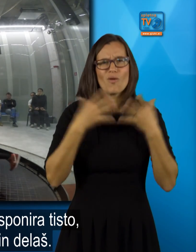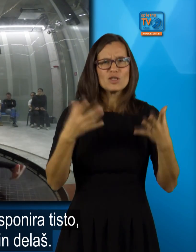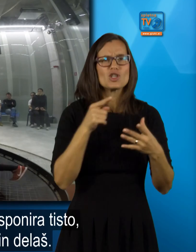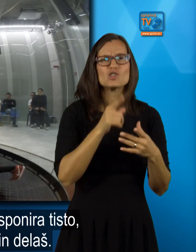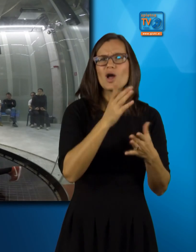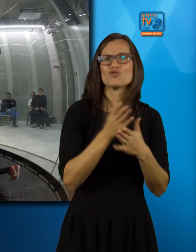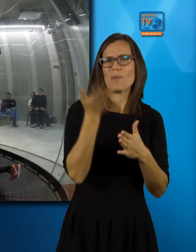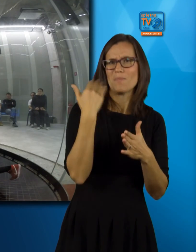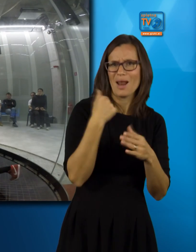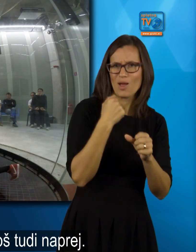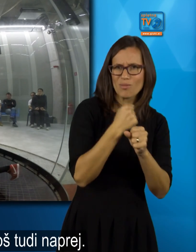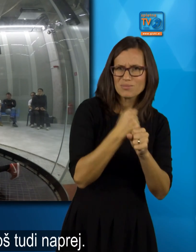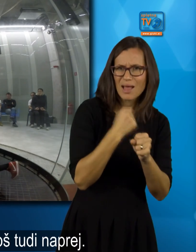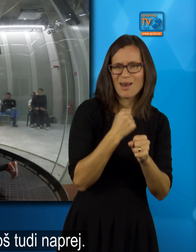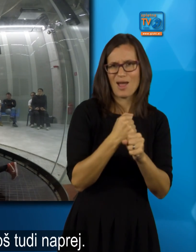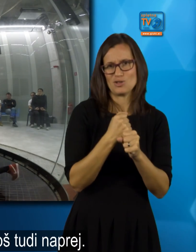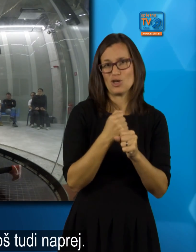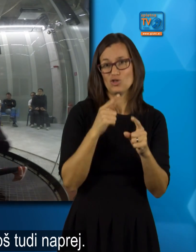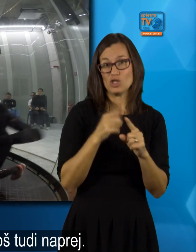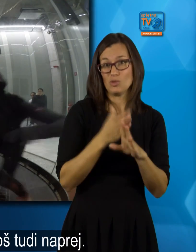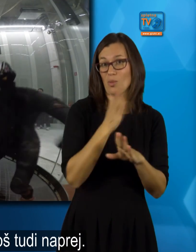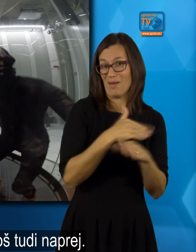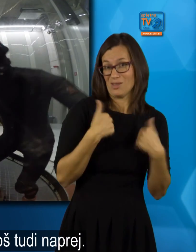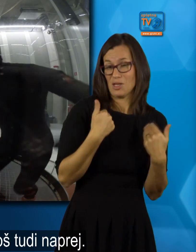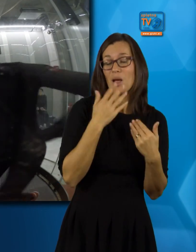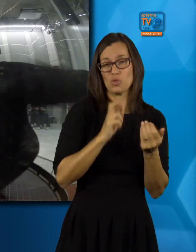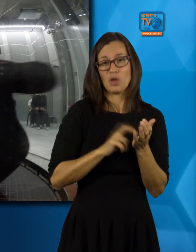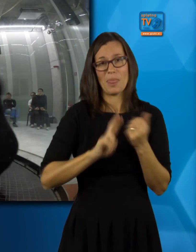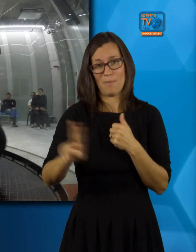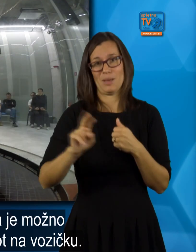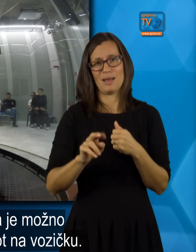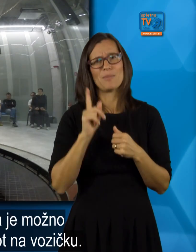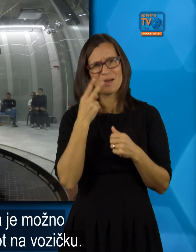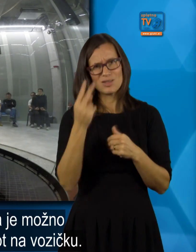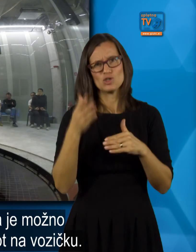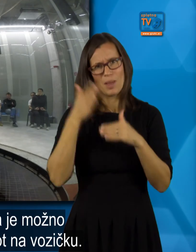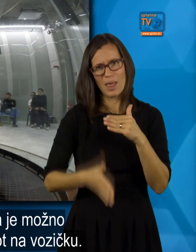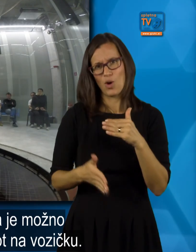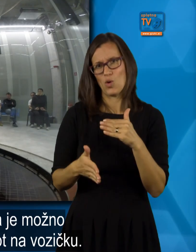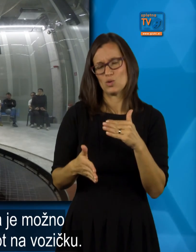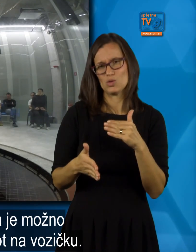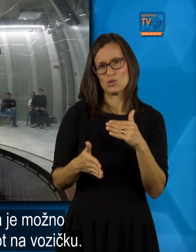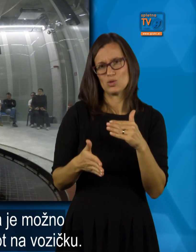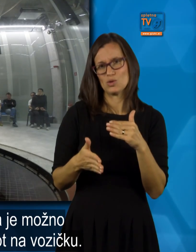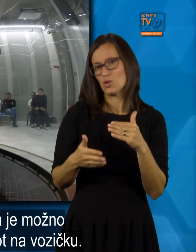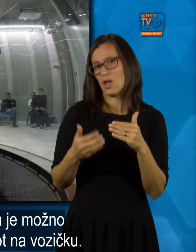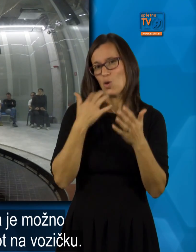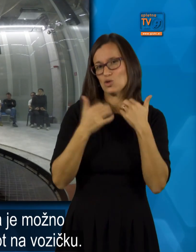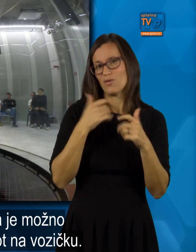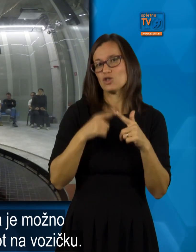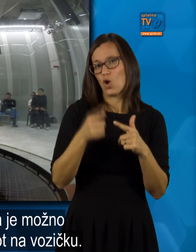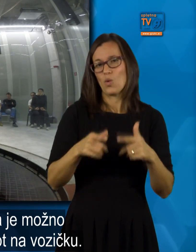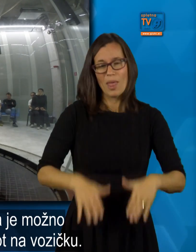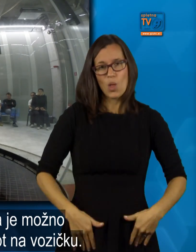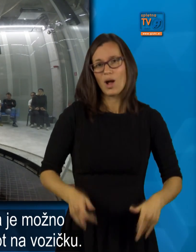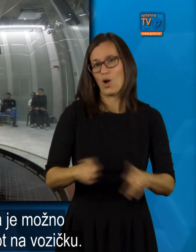kar že prej delaš. Ne? Če si bil prej veseljak, boš potem tudi naprej. Vidiš pa potem na koncu, da uživati možno tako na nogah,